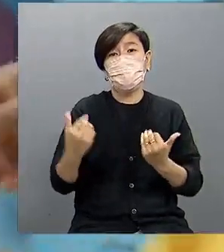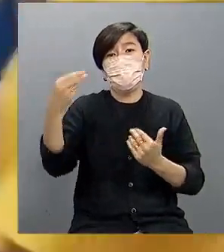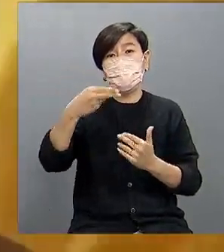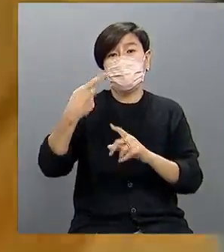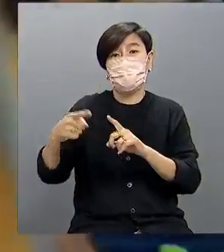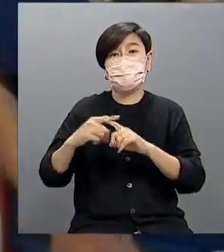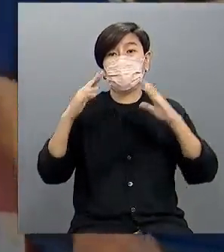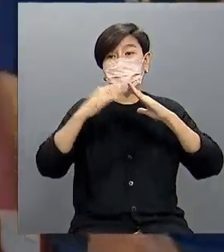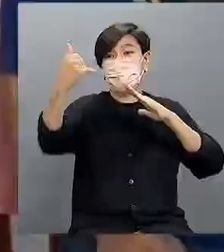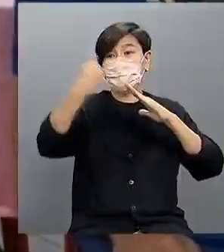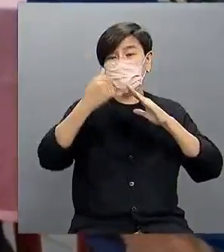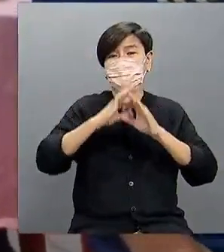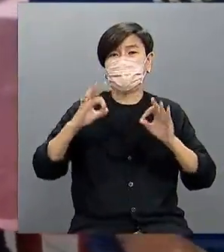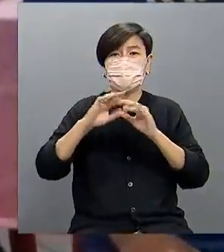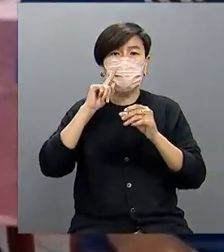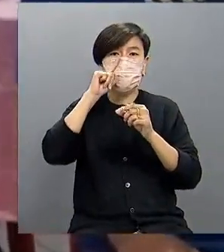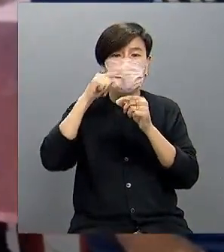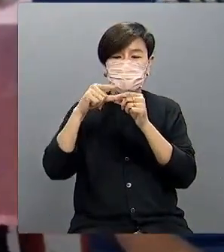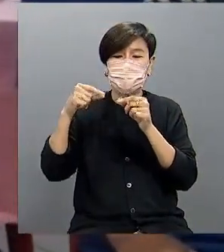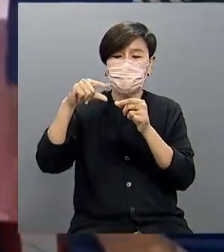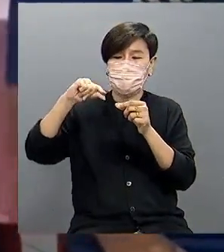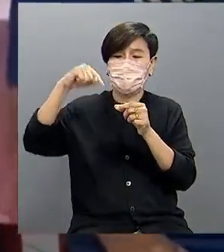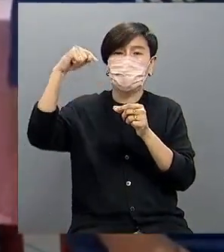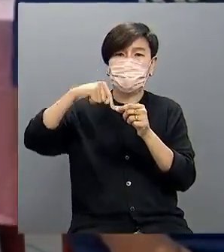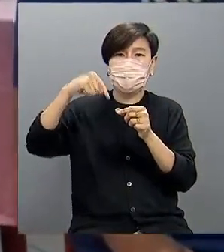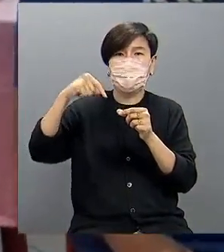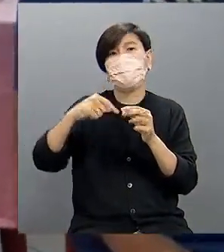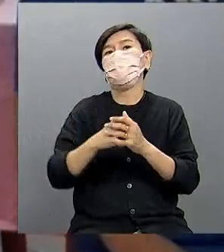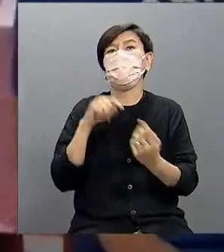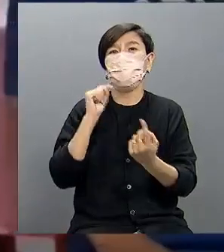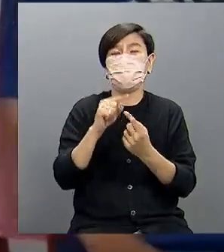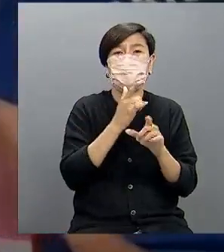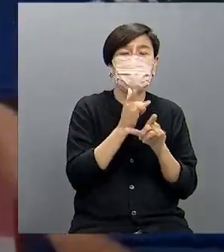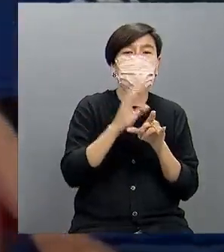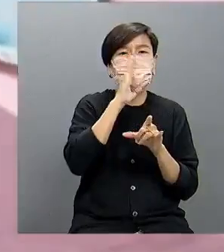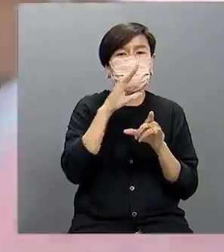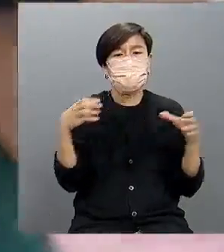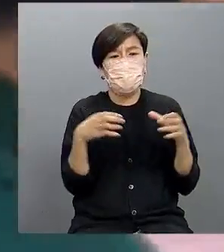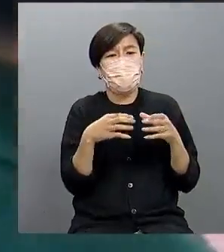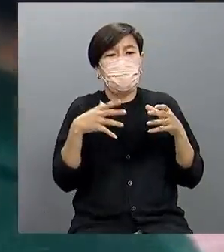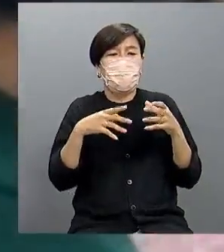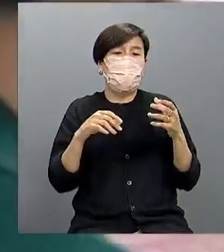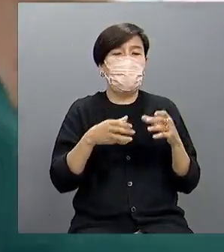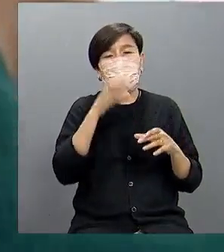ATK นะคะแล้วก็ขอความร่วมมือลดการสังสรรค์ดื่มสุราย้ำด้วยว่ากลุ่มเสี่ยงค